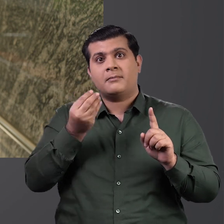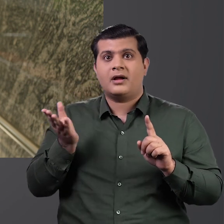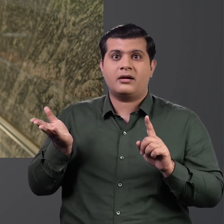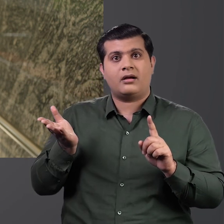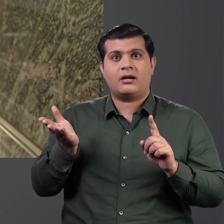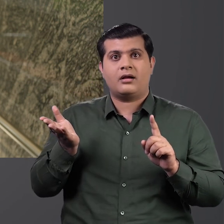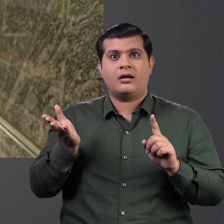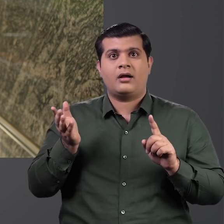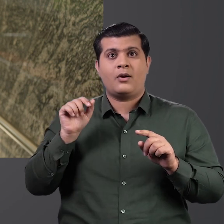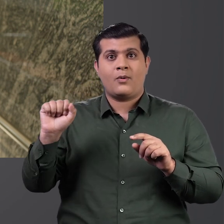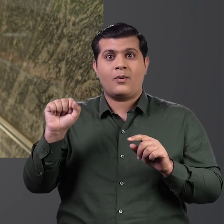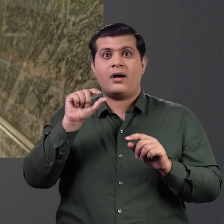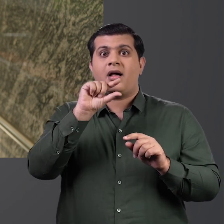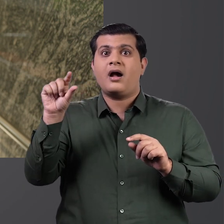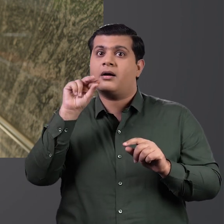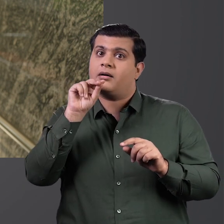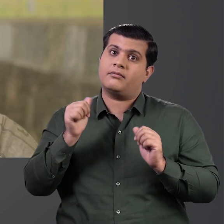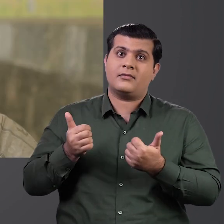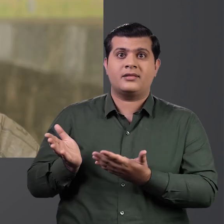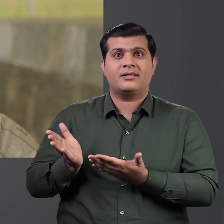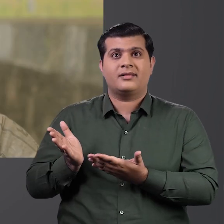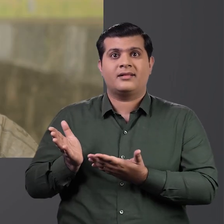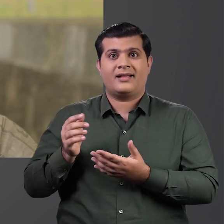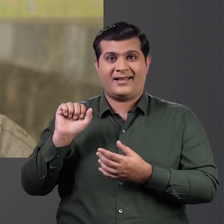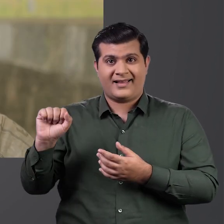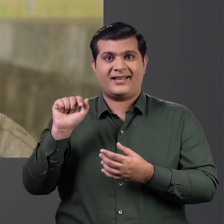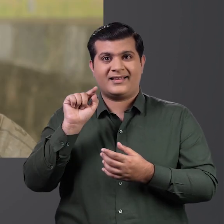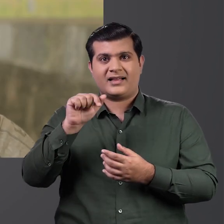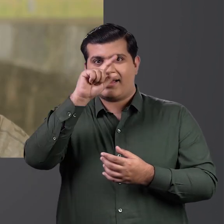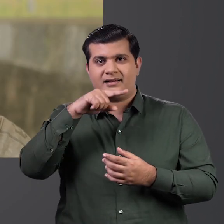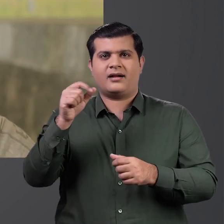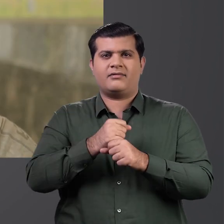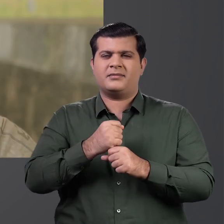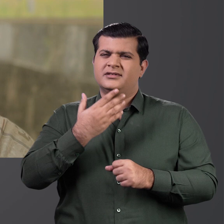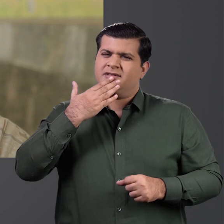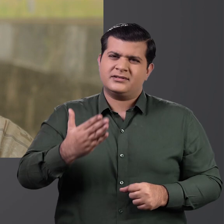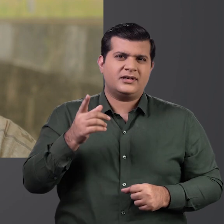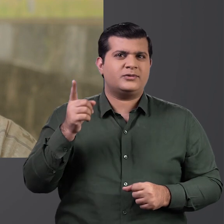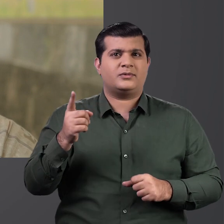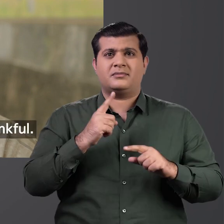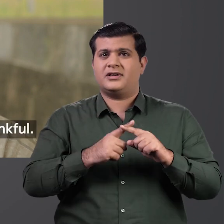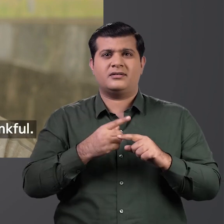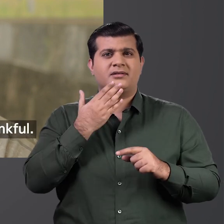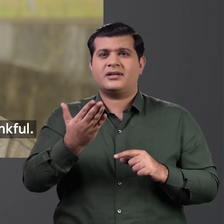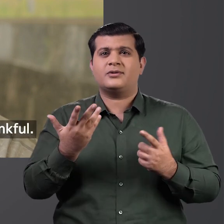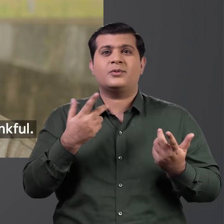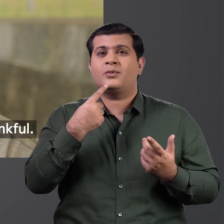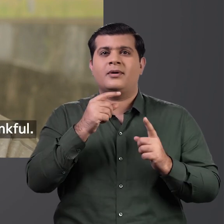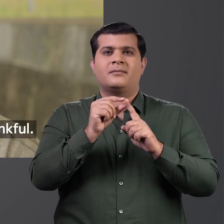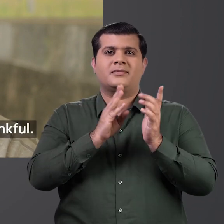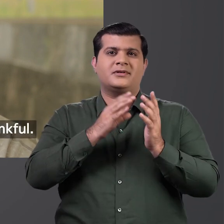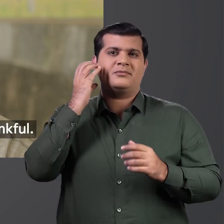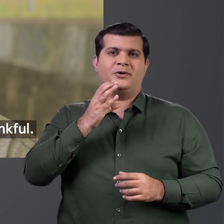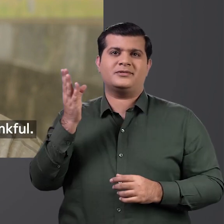है और हमारा अपना नाम बोलता है। इसके लिए मैं भारत सरकार का बहुत शुक्रगुजार हूँ और ख़ास करके